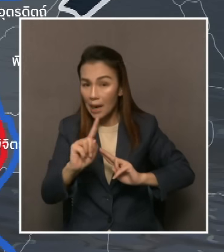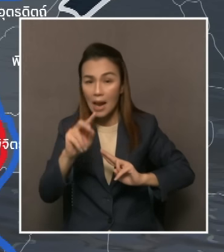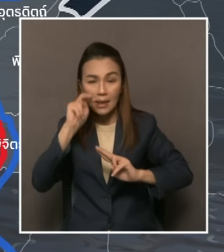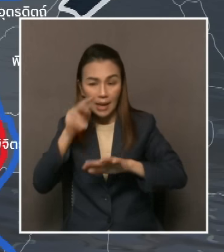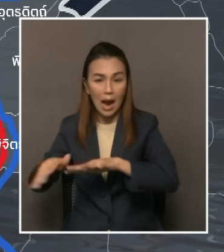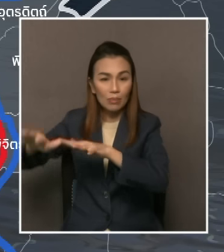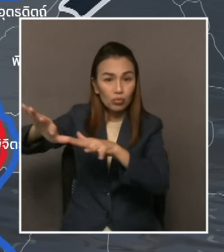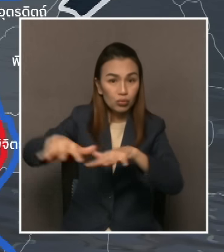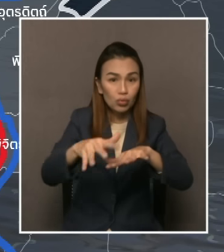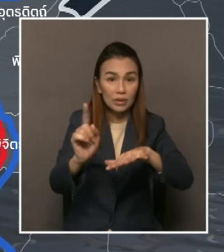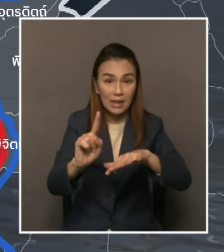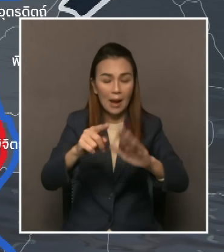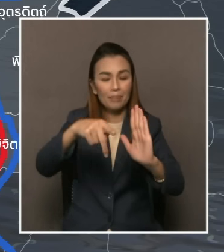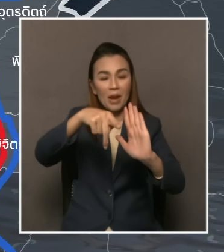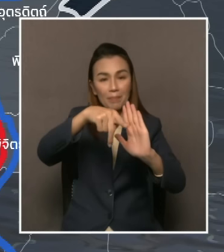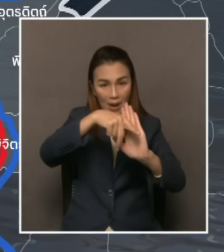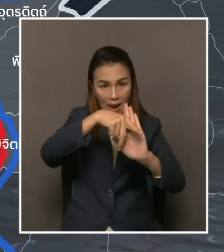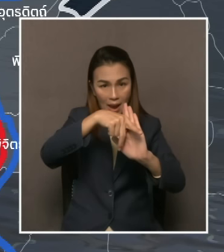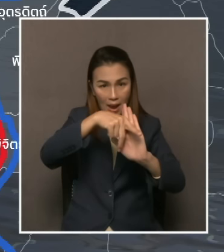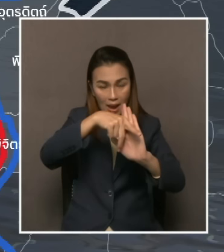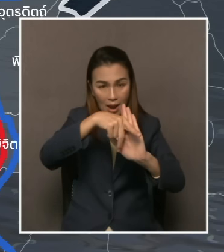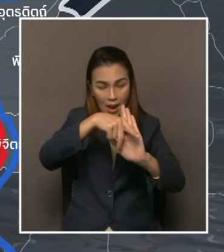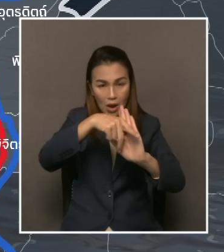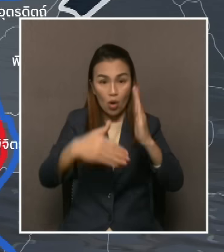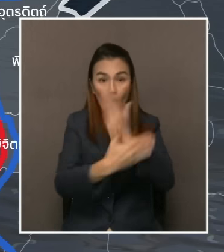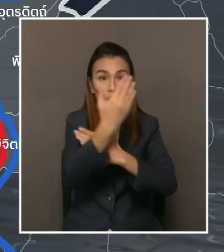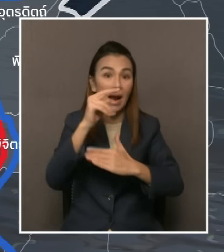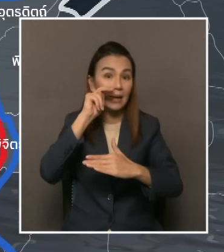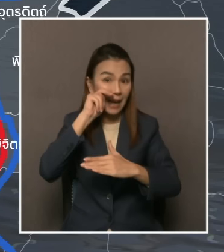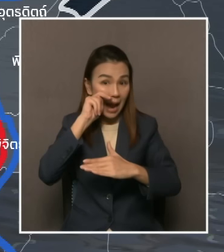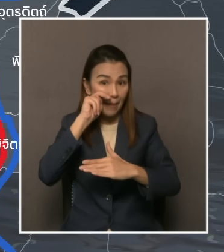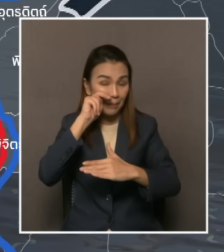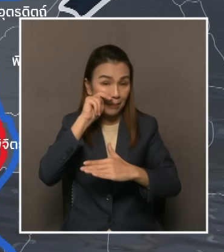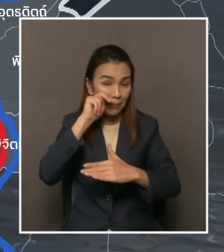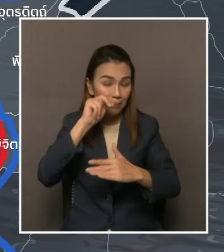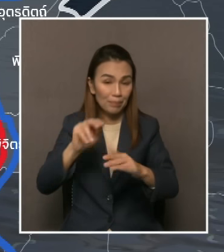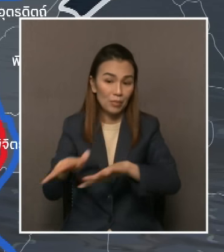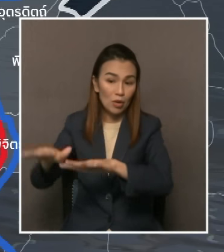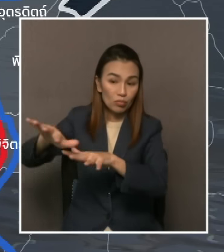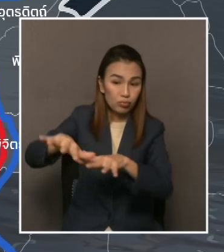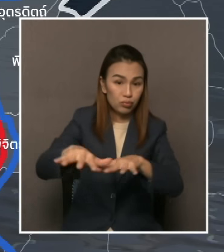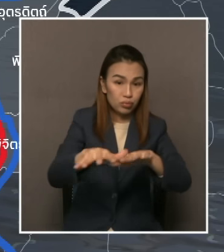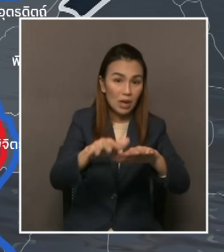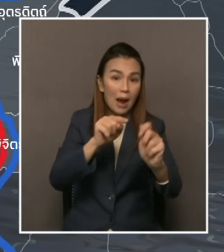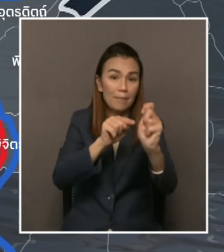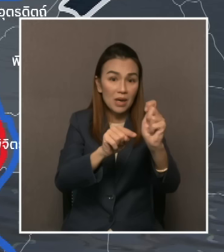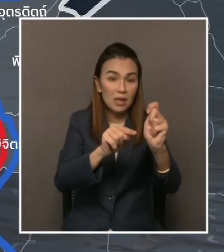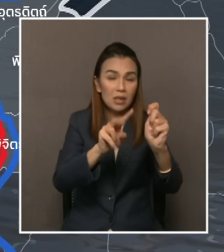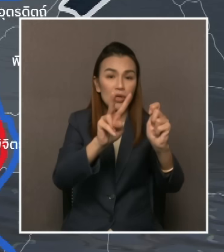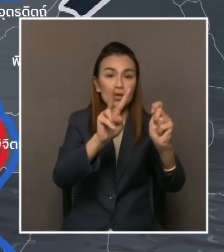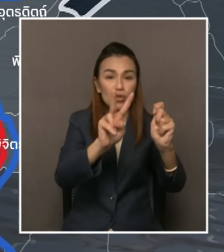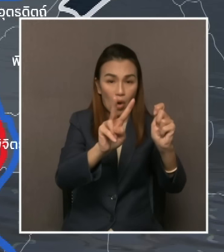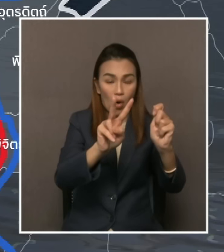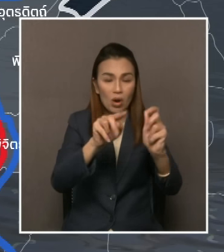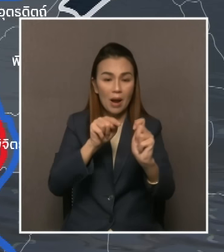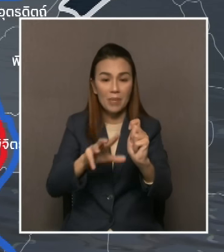งดังนี้จงวดแพร่ระดับน้ำมีแนวน้ำลนตะหลิ่ง ที่ตั้งแต่อำเภอ 2 อำเภอเมื